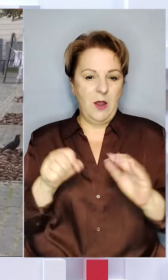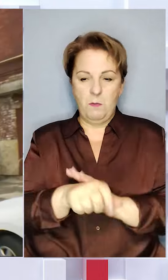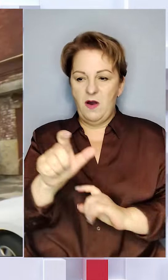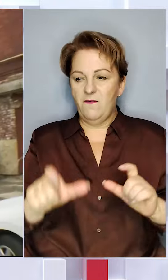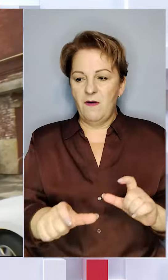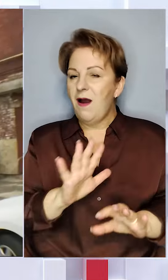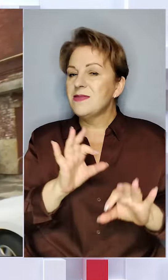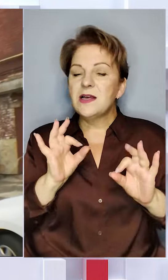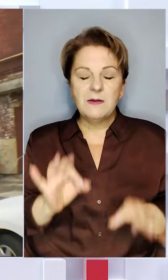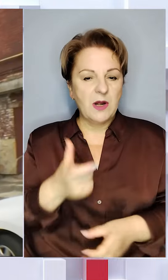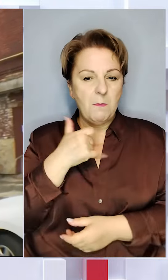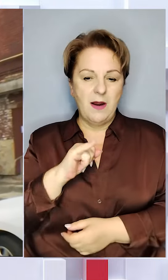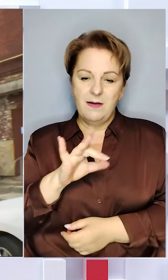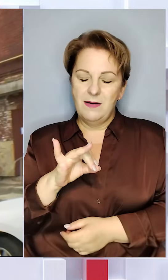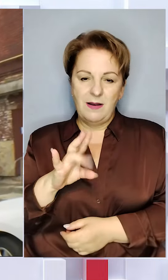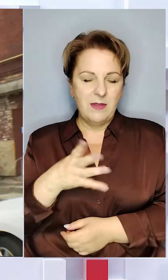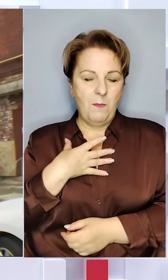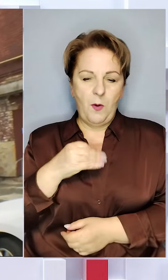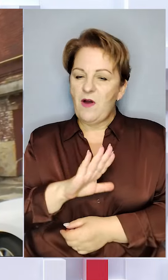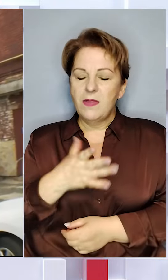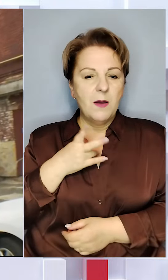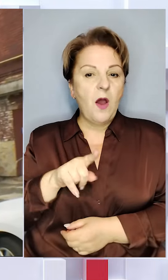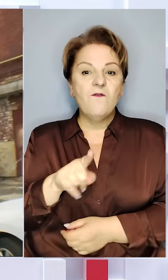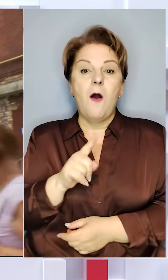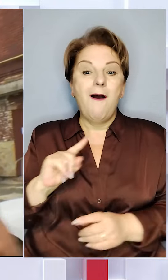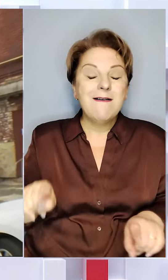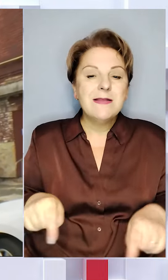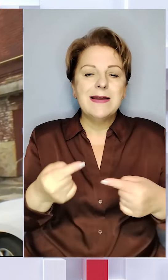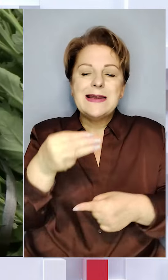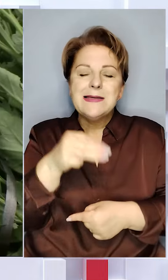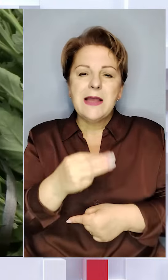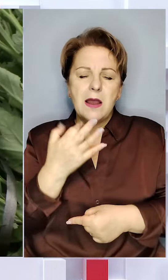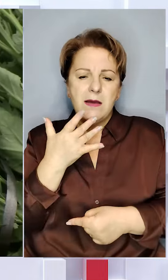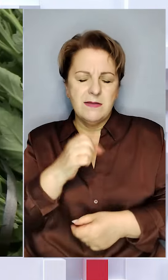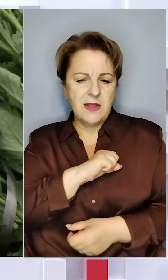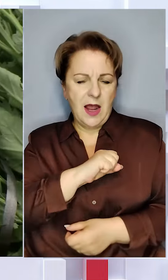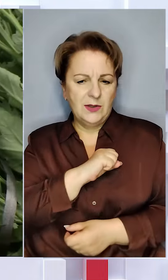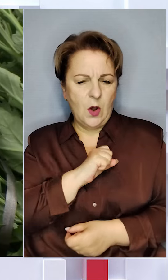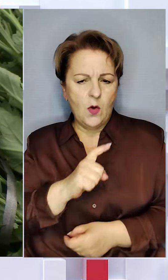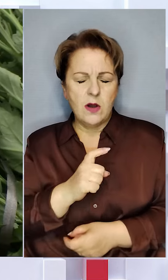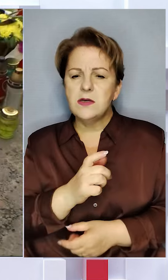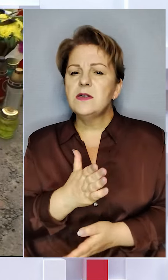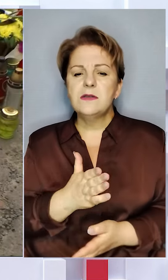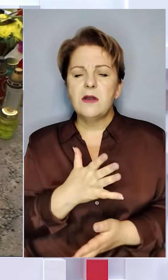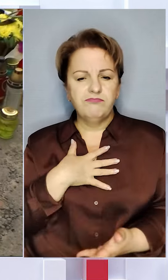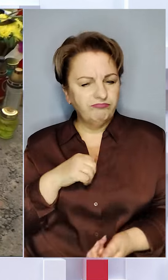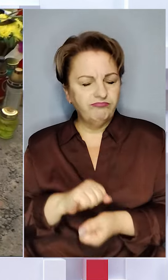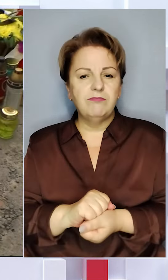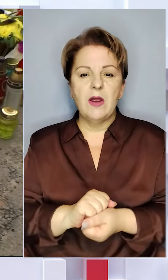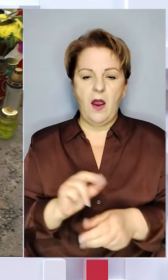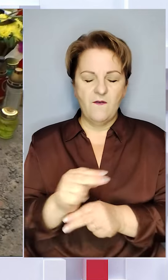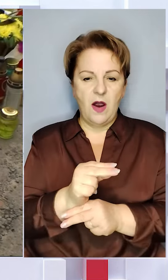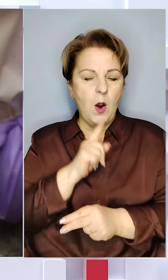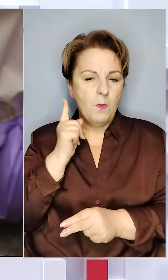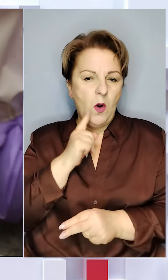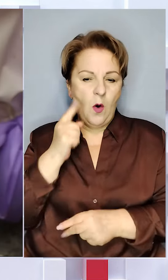вбивати людей. Насправді це не пані Ірина померла. Вона не померла. Вона народила. Вона народила тисячі націоналістів. Вона виховала